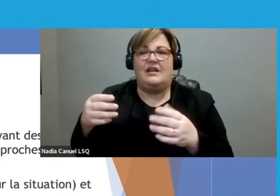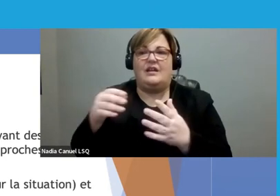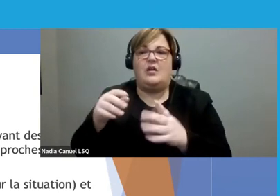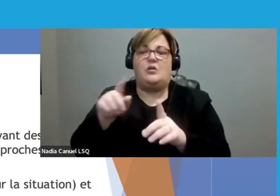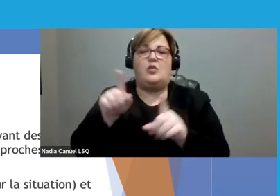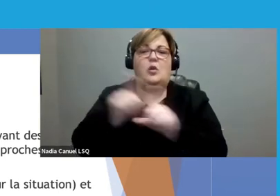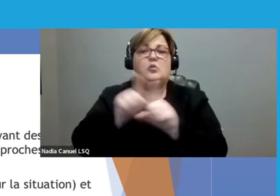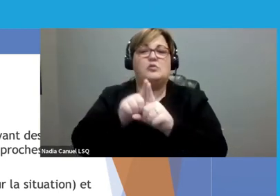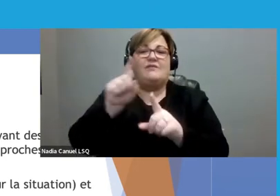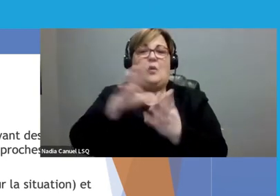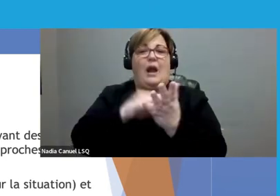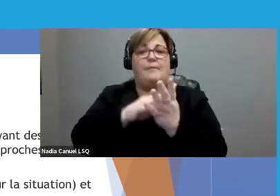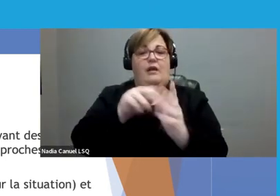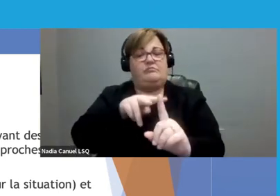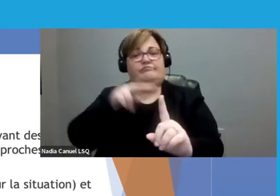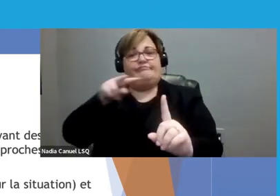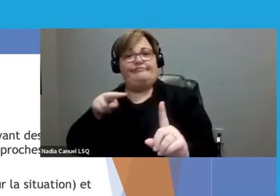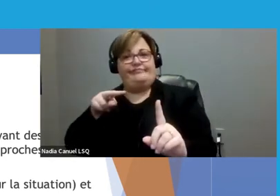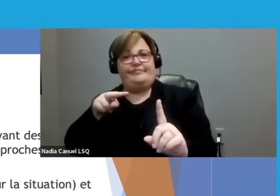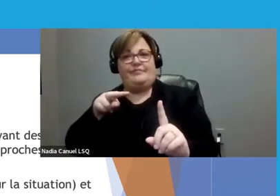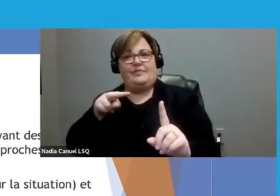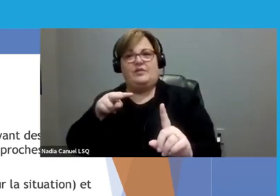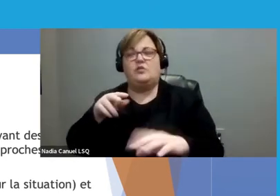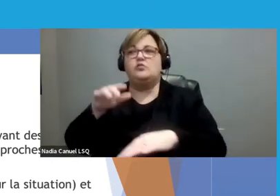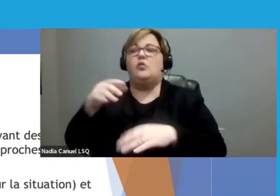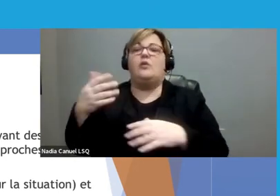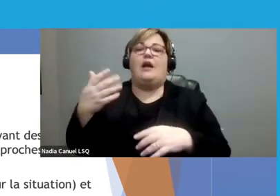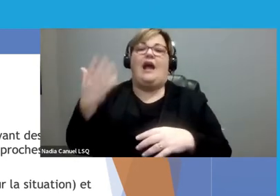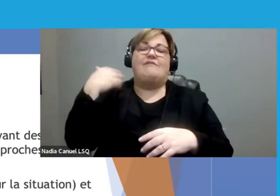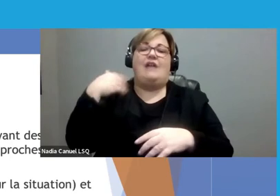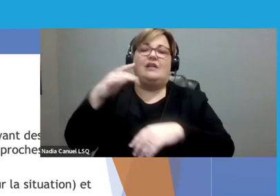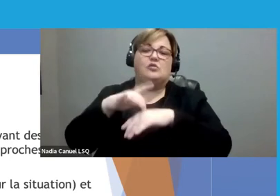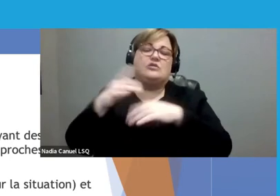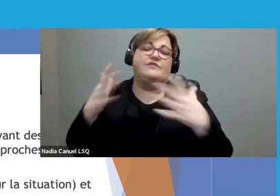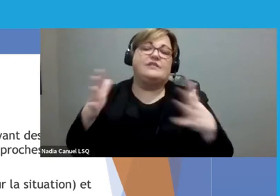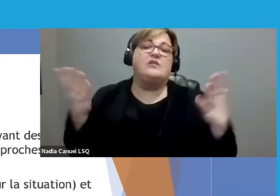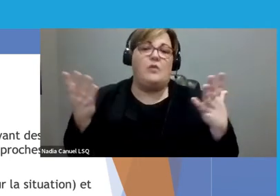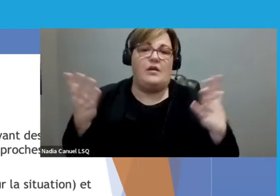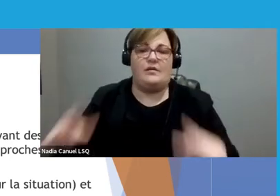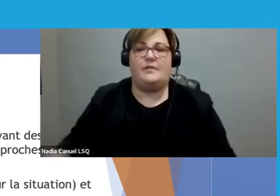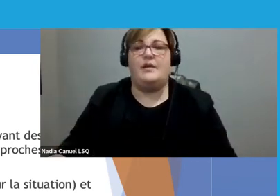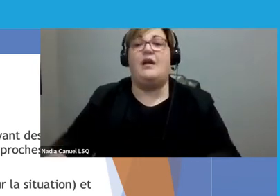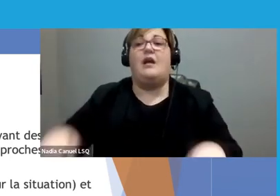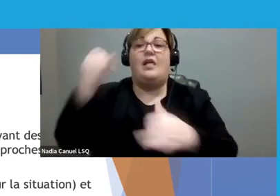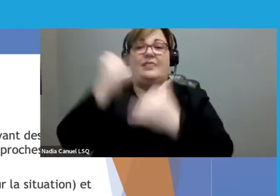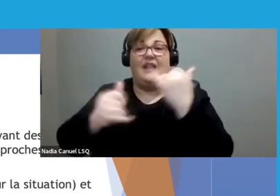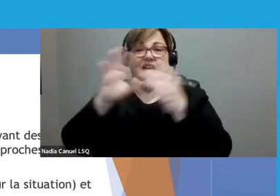recul sur le propre vécu. Et en dernier lieu, j'ai mis ici